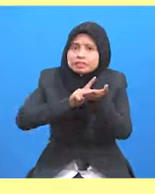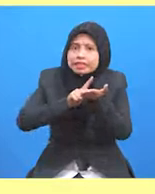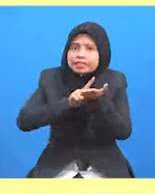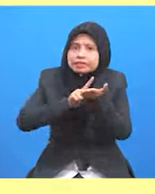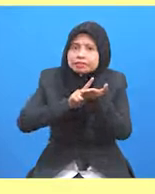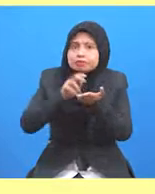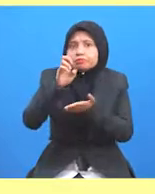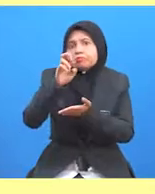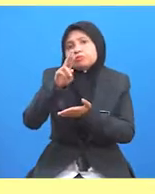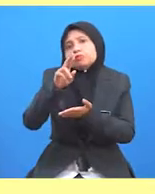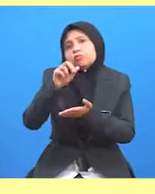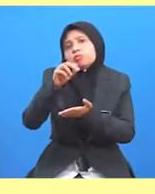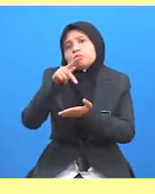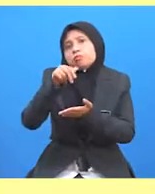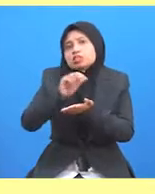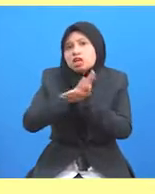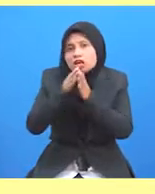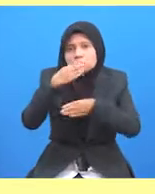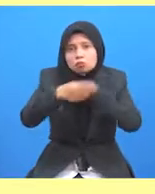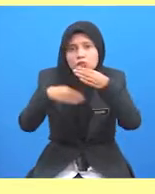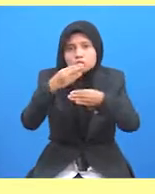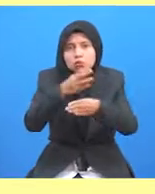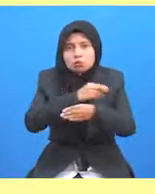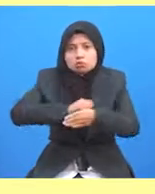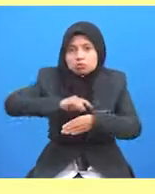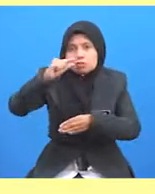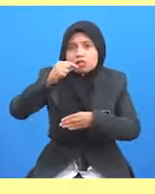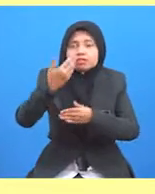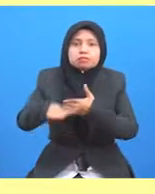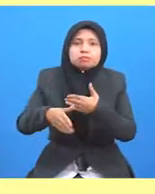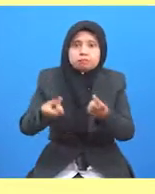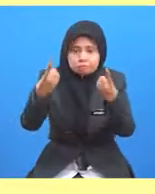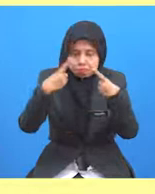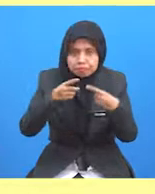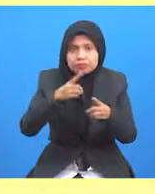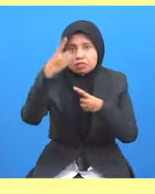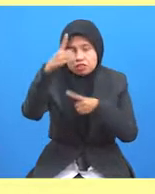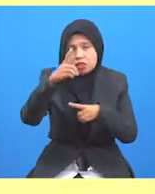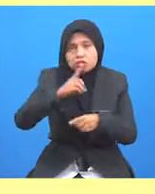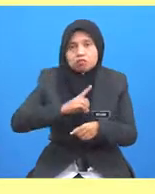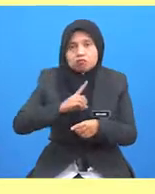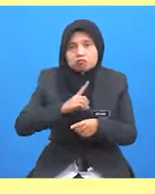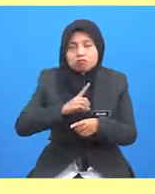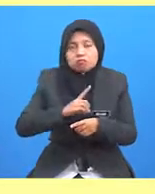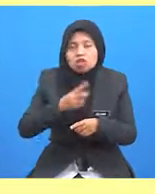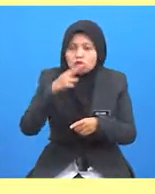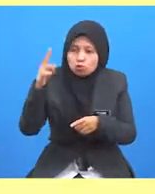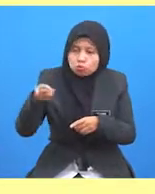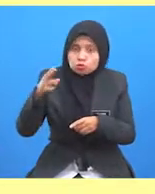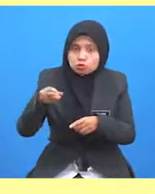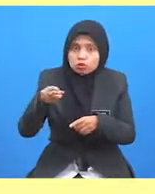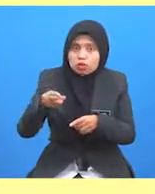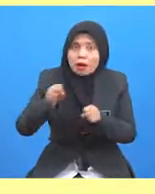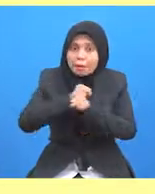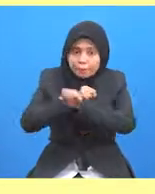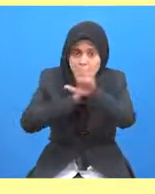dakwah Islam di sana. Menurut fakta sejarah, penyebaran Islam secara berencana dan menyeluruh